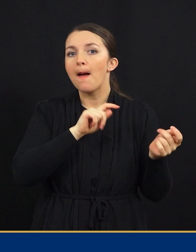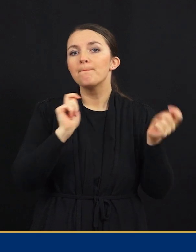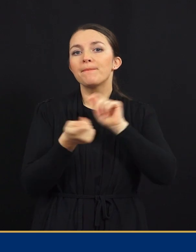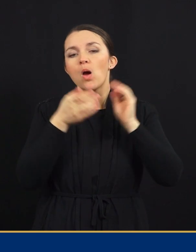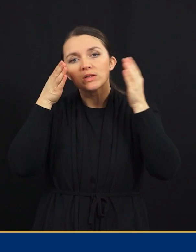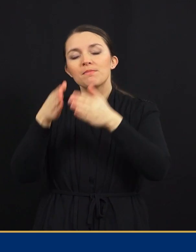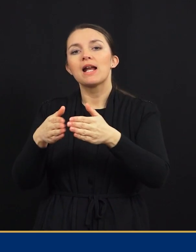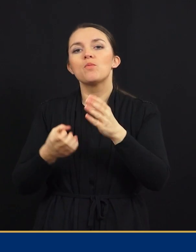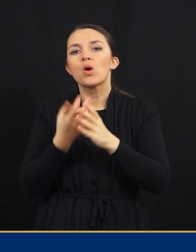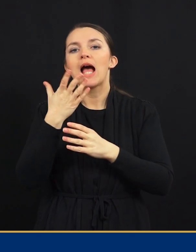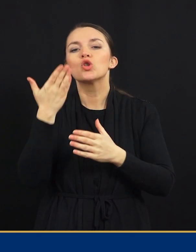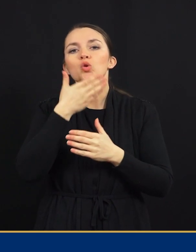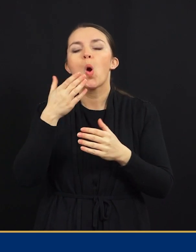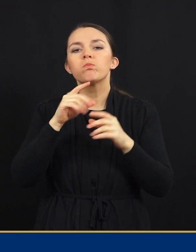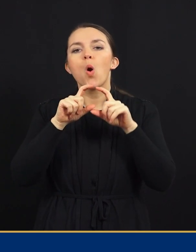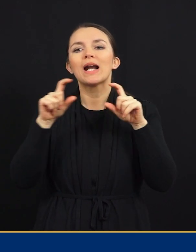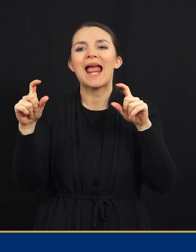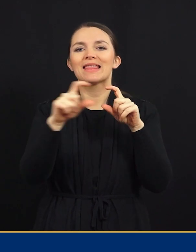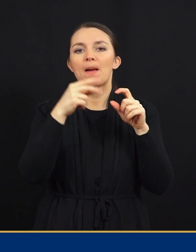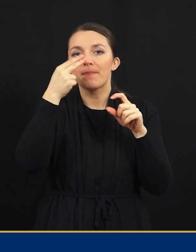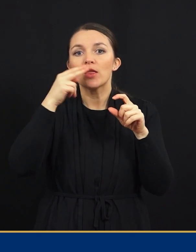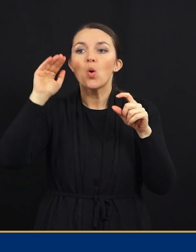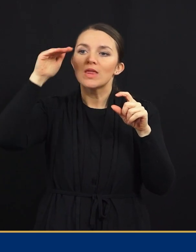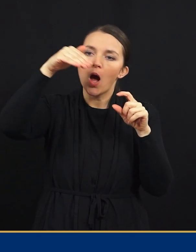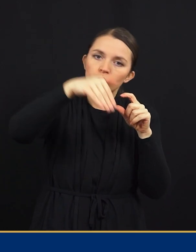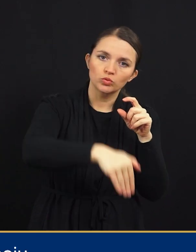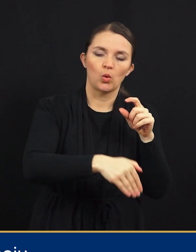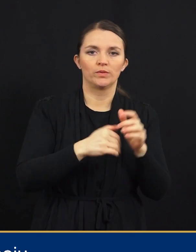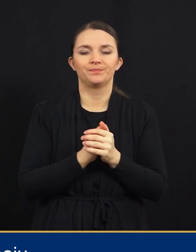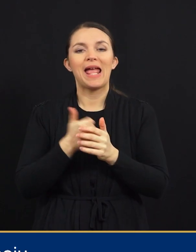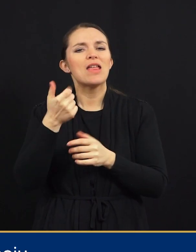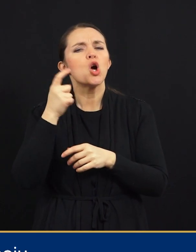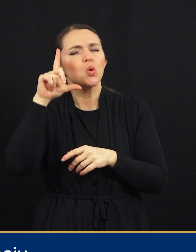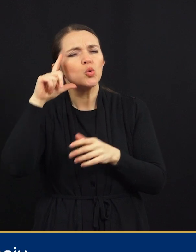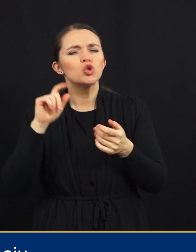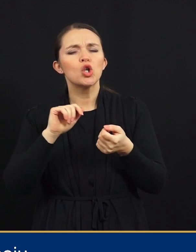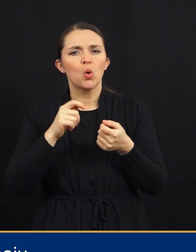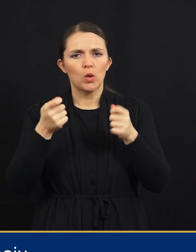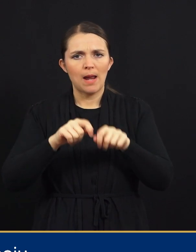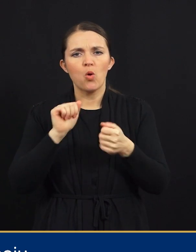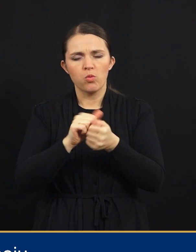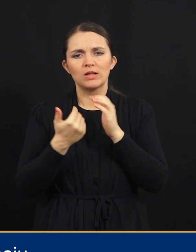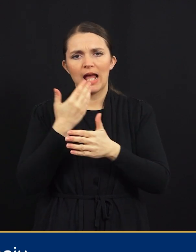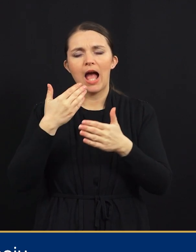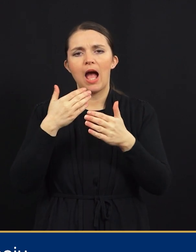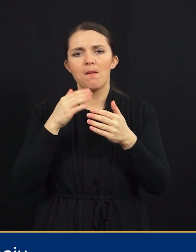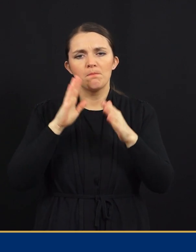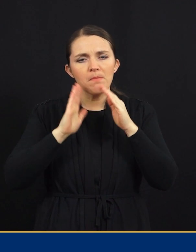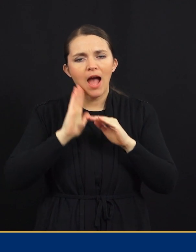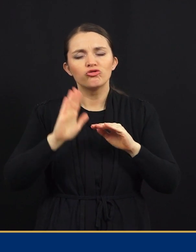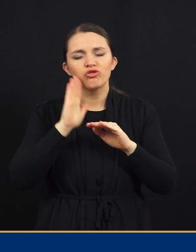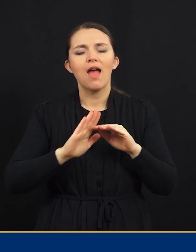preusmerimo rast toplogrednih plinov navzdol. Eden od ključnih ukrepov v boju za blaženje podnebnih sprememb